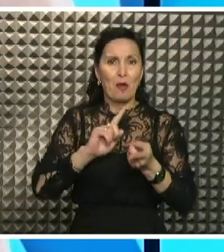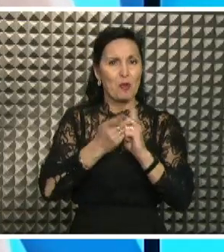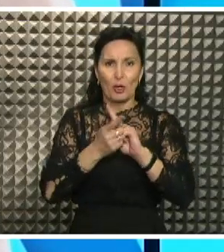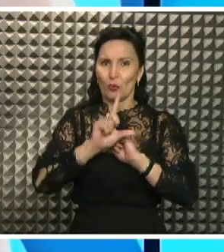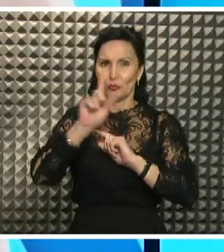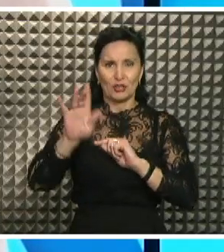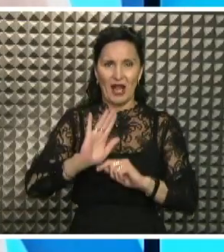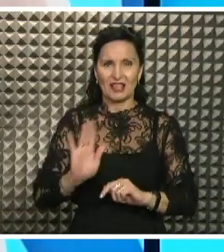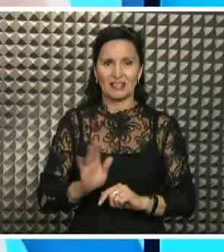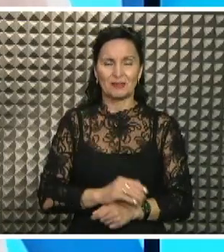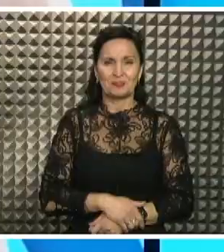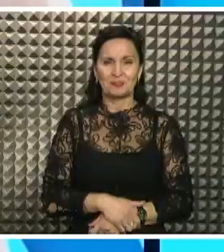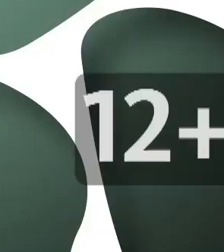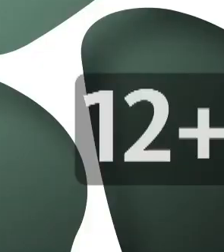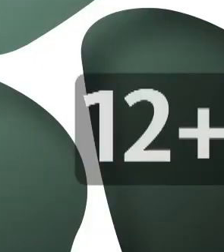переключайтесь.